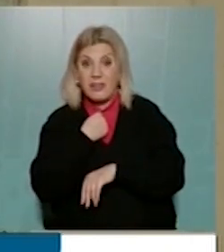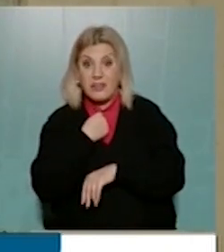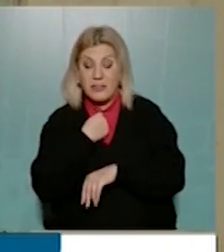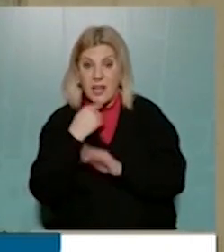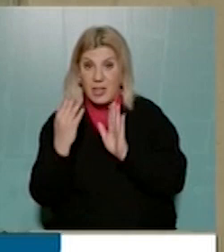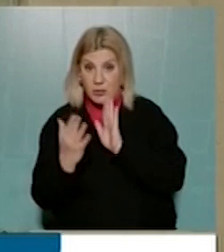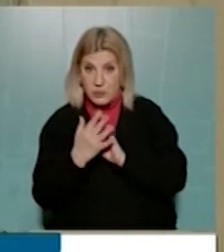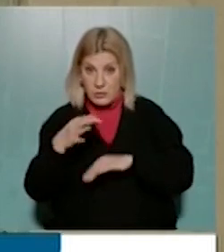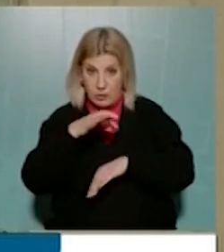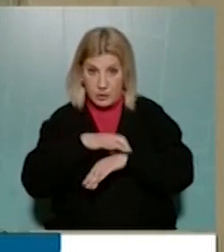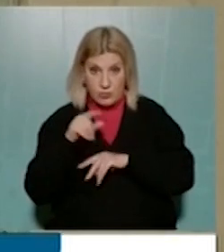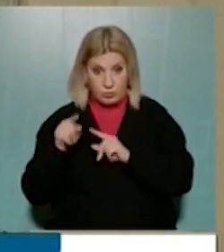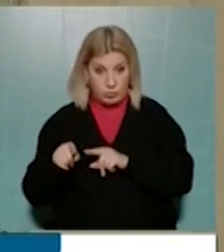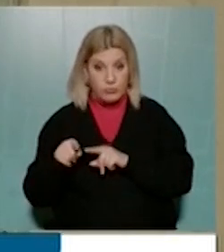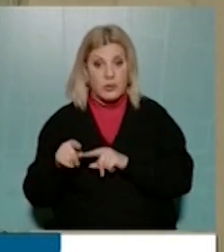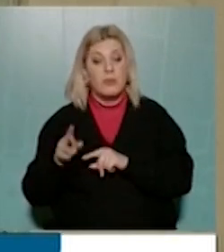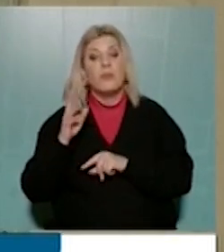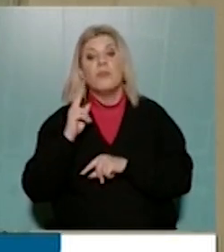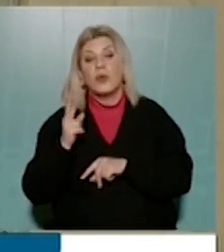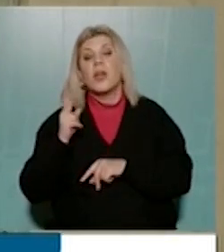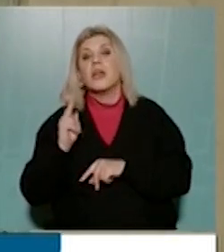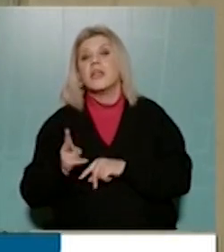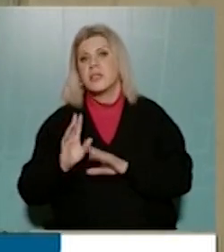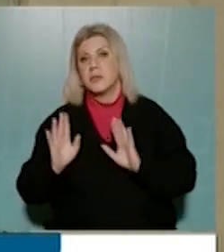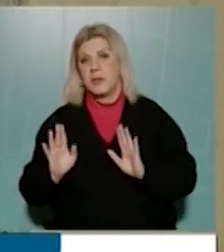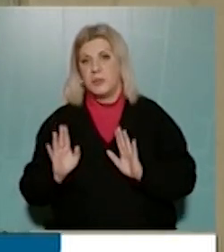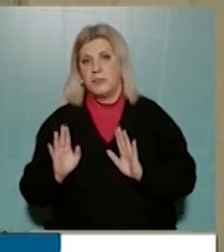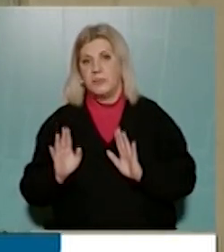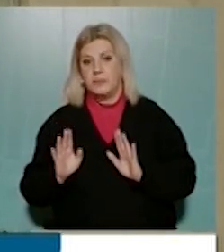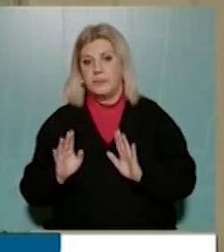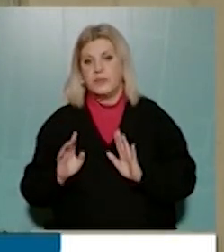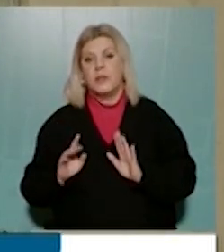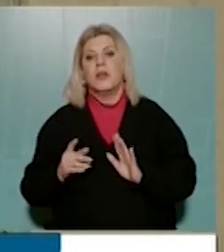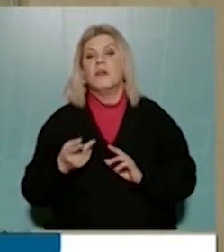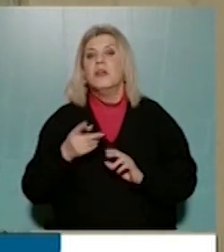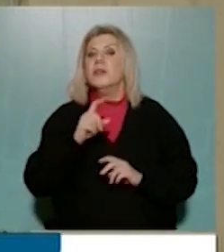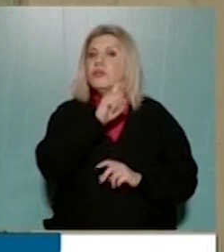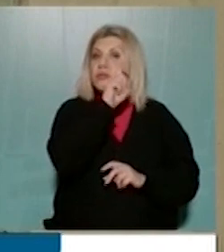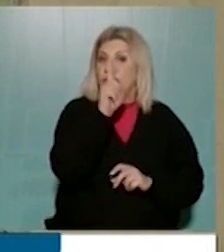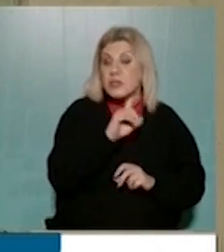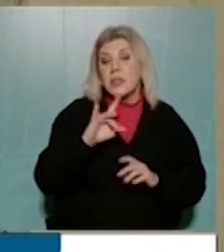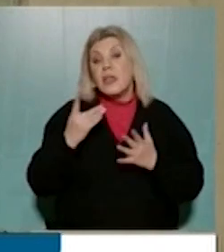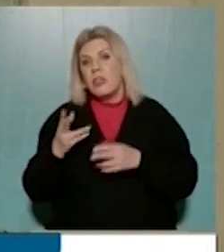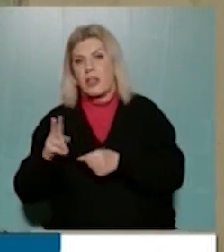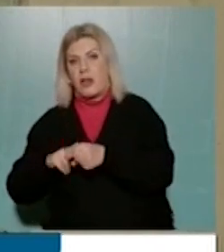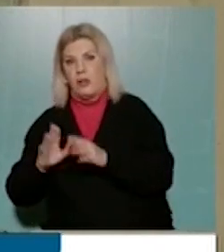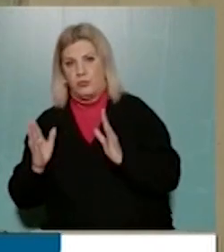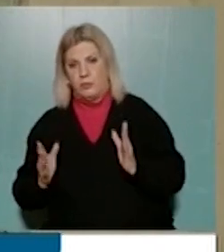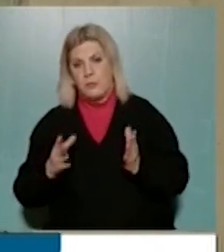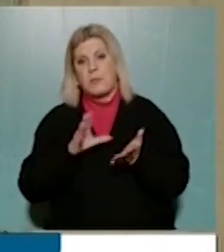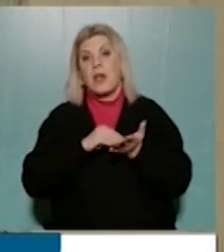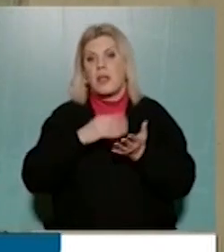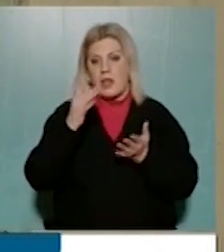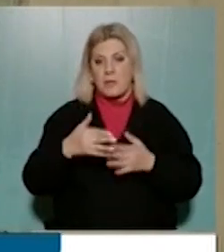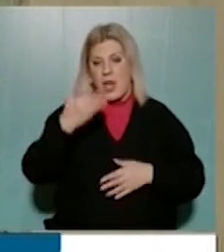αντιμετώπιση του ασθενούς μπορεί να είναι κρίσιμη ζήτημα ζωής και θανάτου ε ενδεικτικά